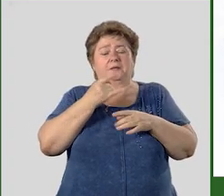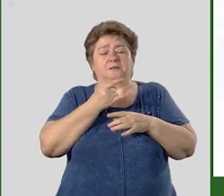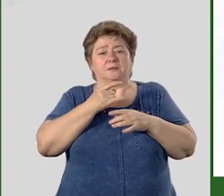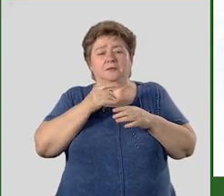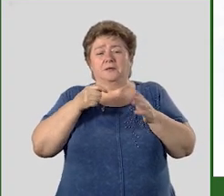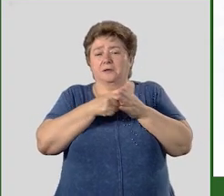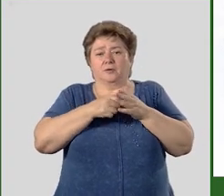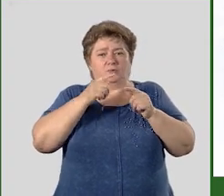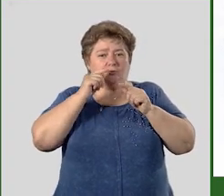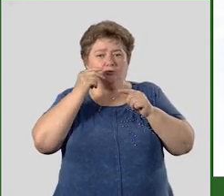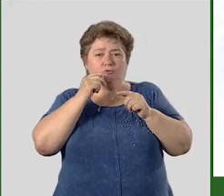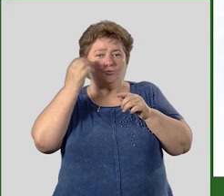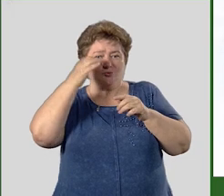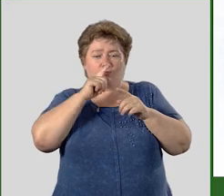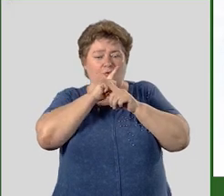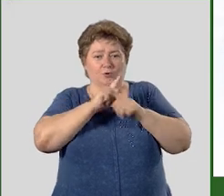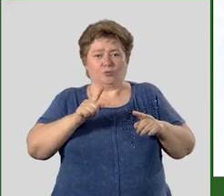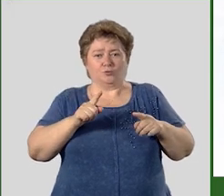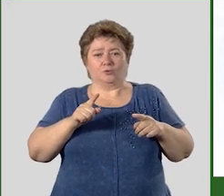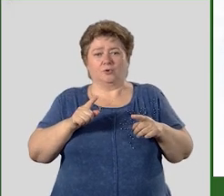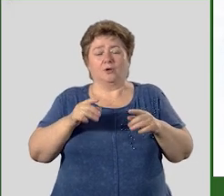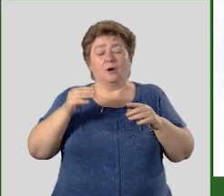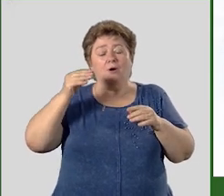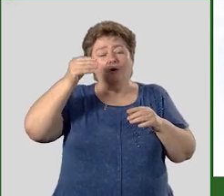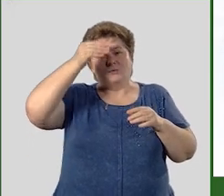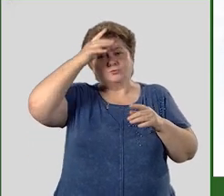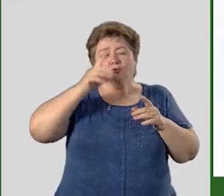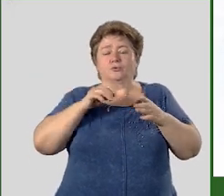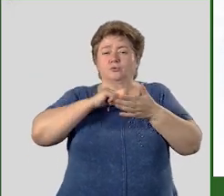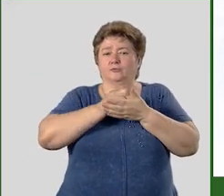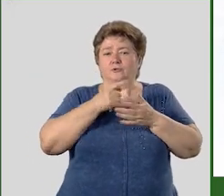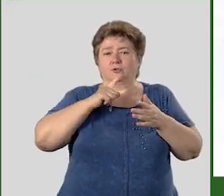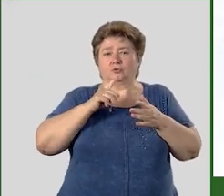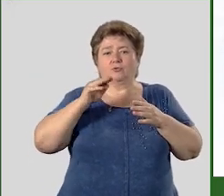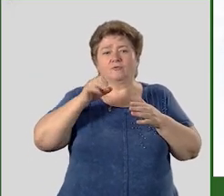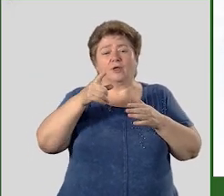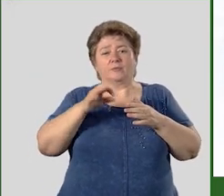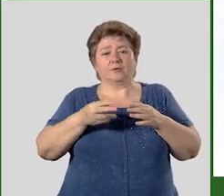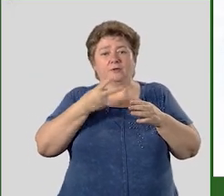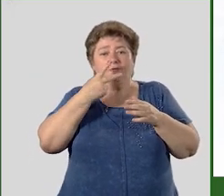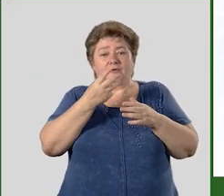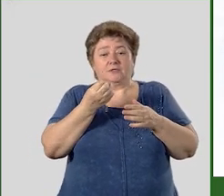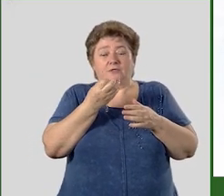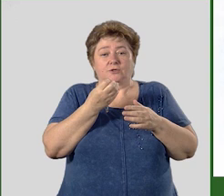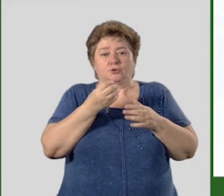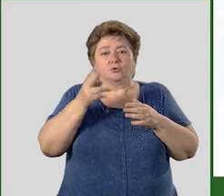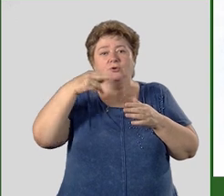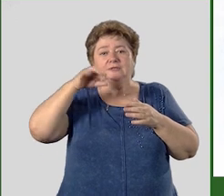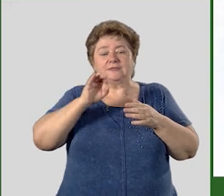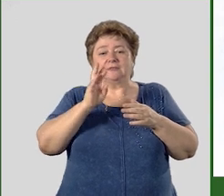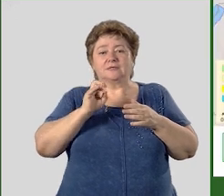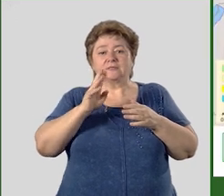станут кормить чужого. Ученые утверждают, что фламинго видели еще